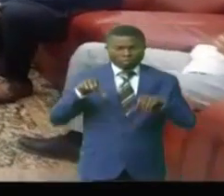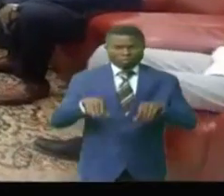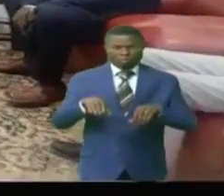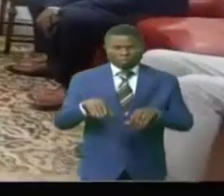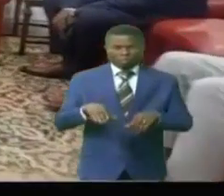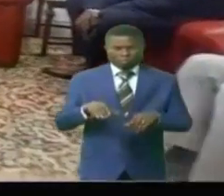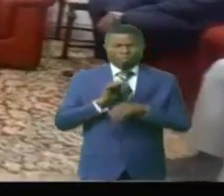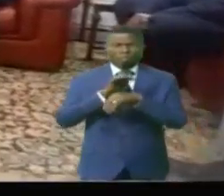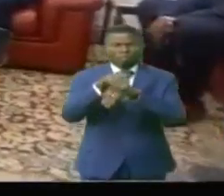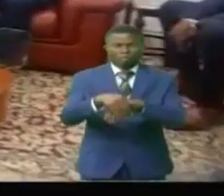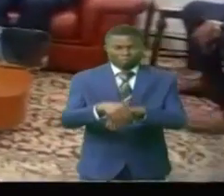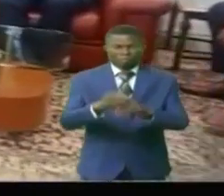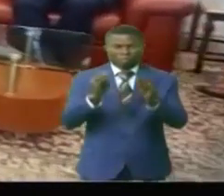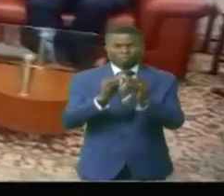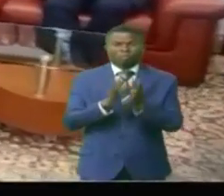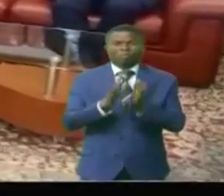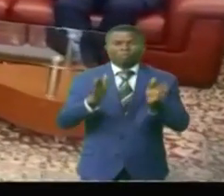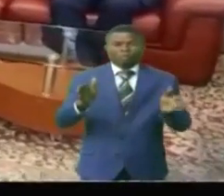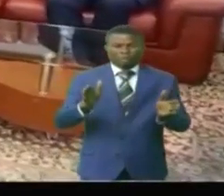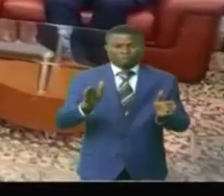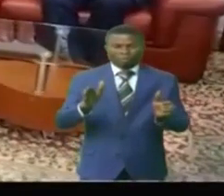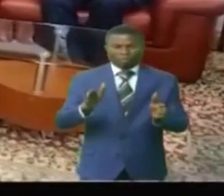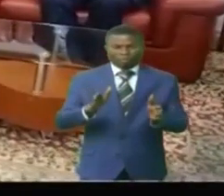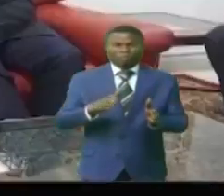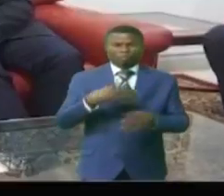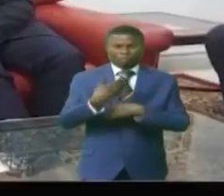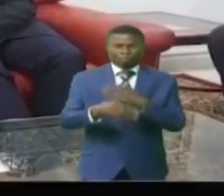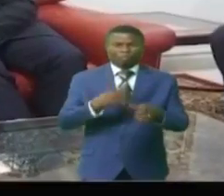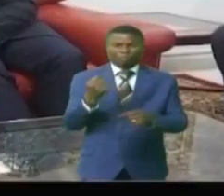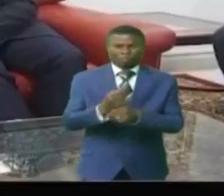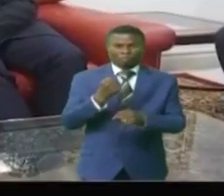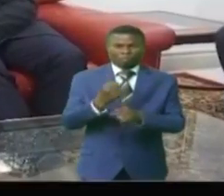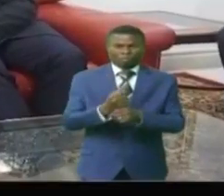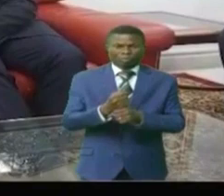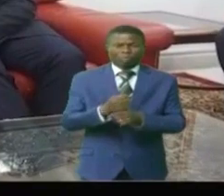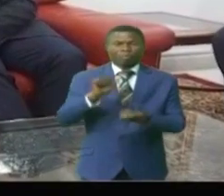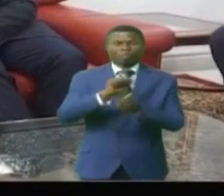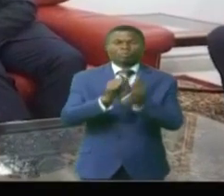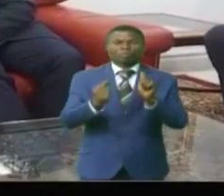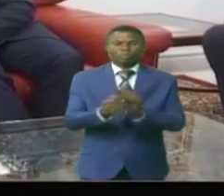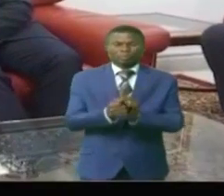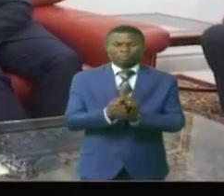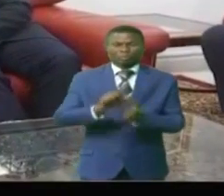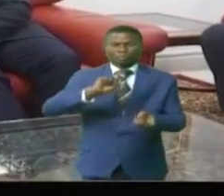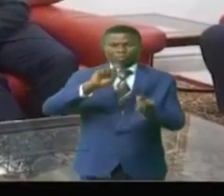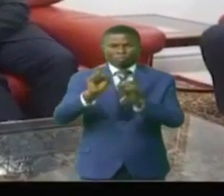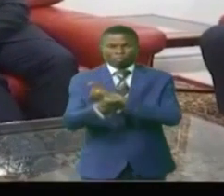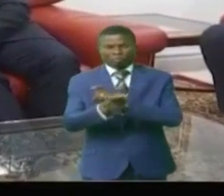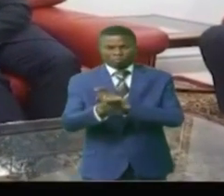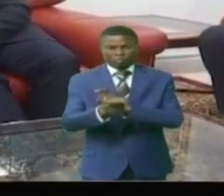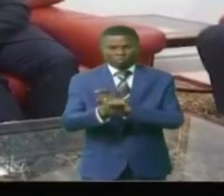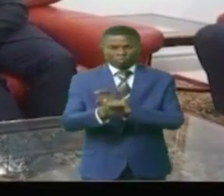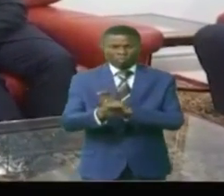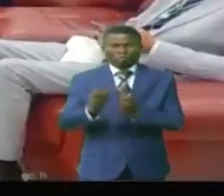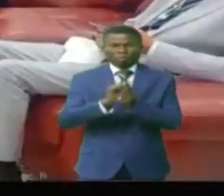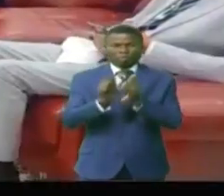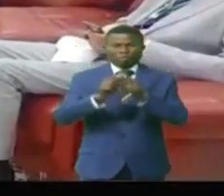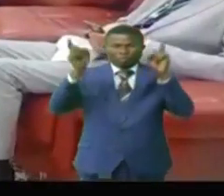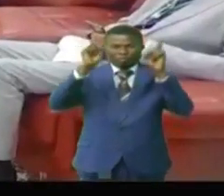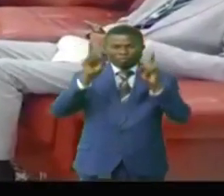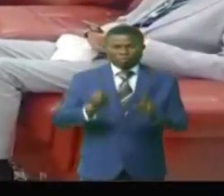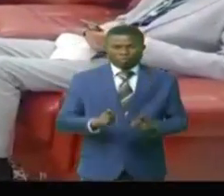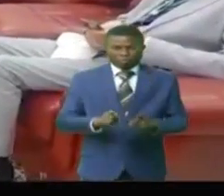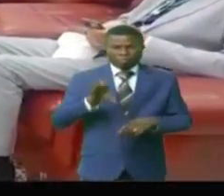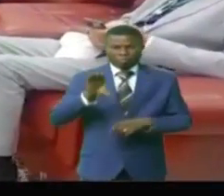les participants à cette assemblée générale vont axer leurs travaux sur la problématique de la transformation des shelters Afrique en une banque